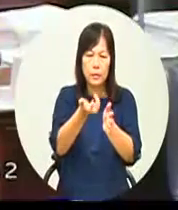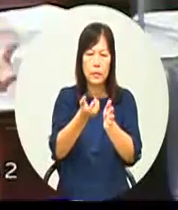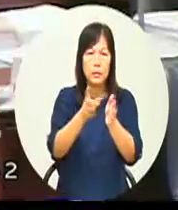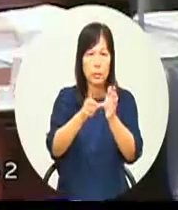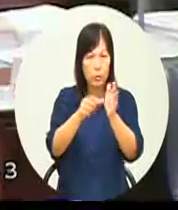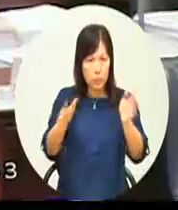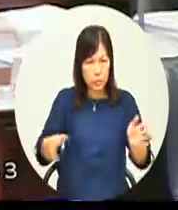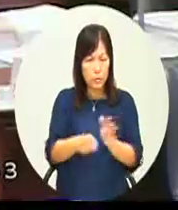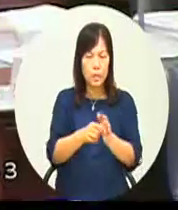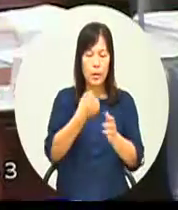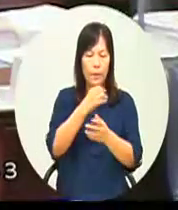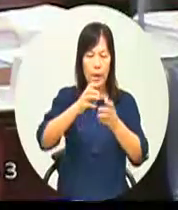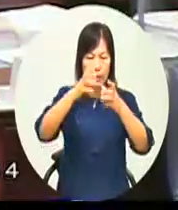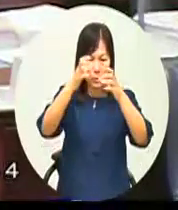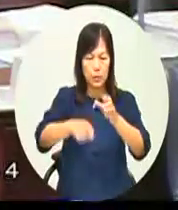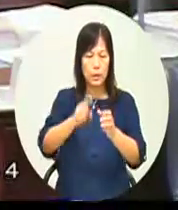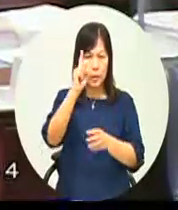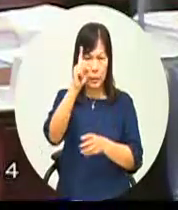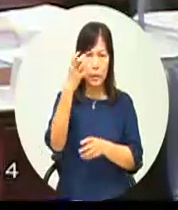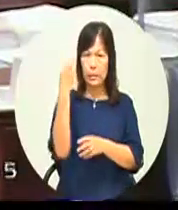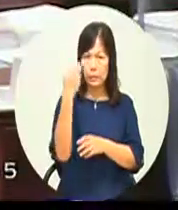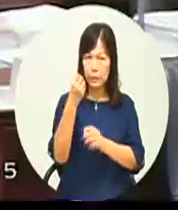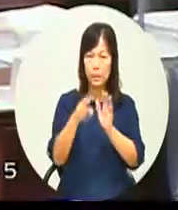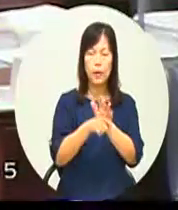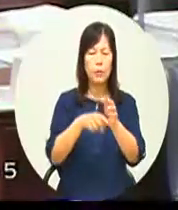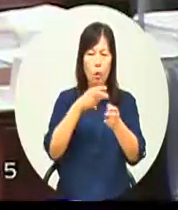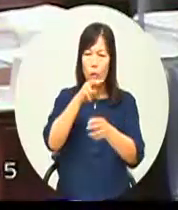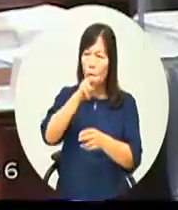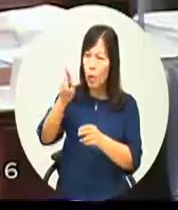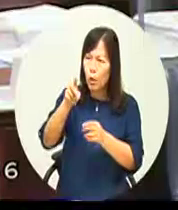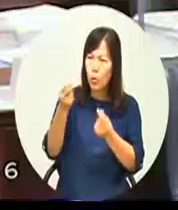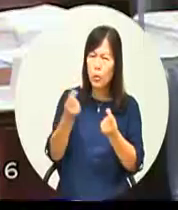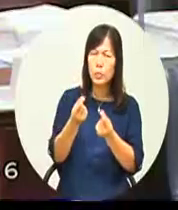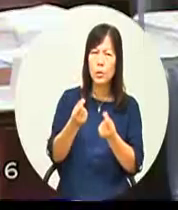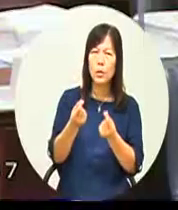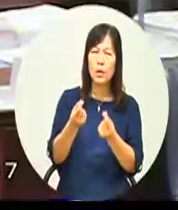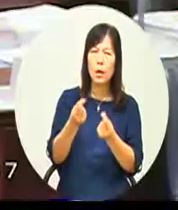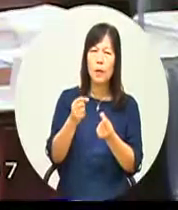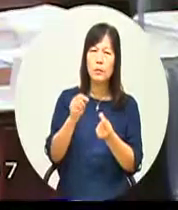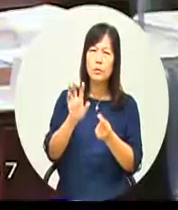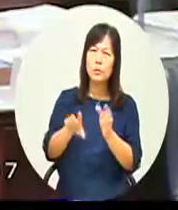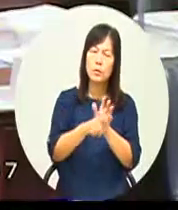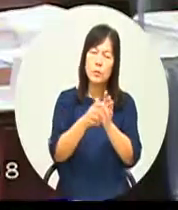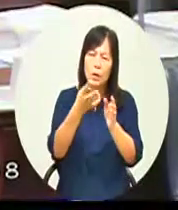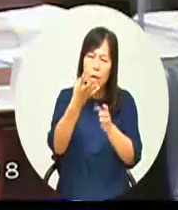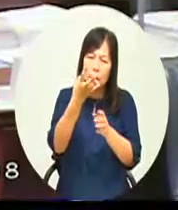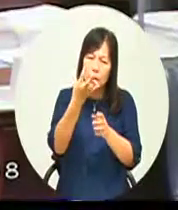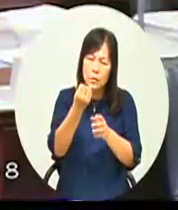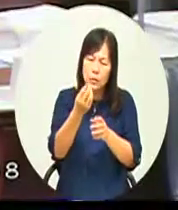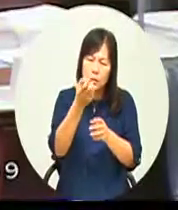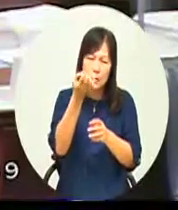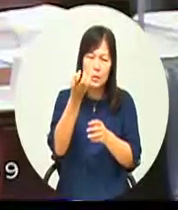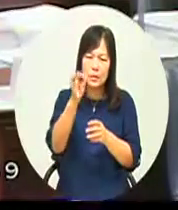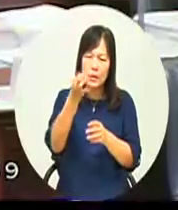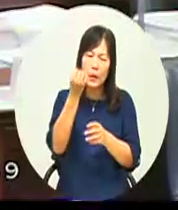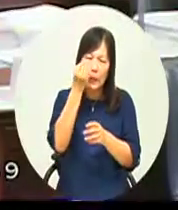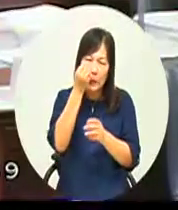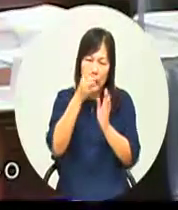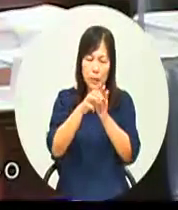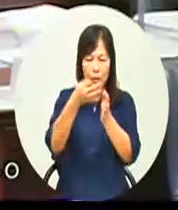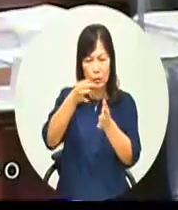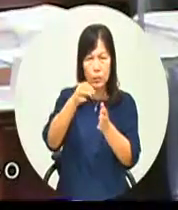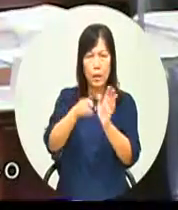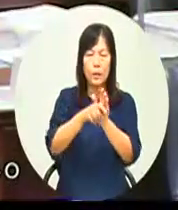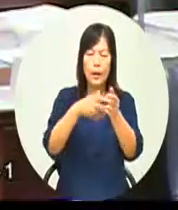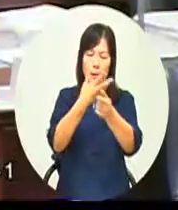它盖好一个新的，然后让他们觉得啊，这是虽然只有几百万的预算，可是可以让很多的